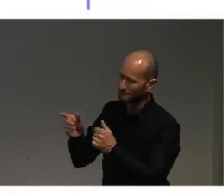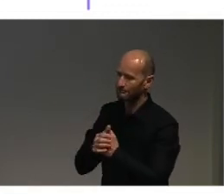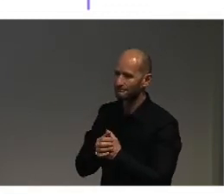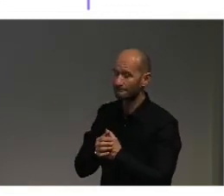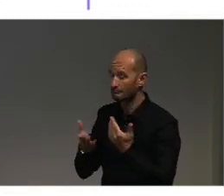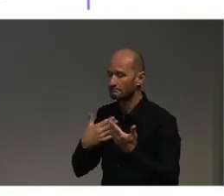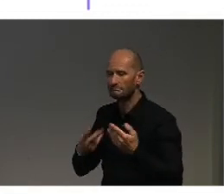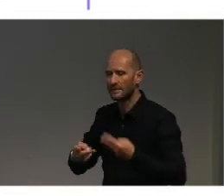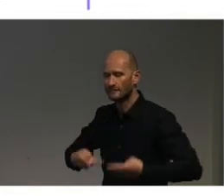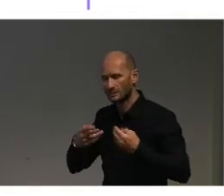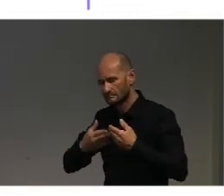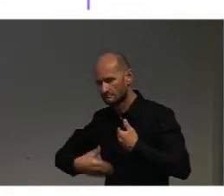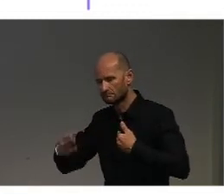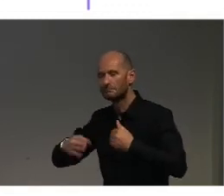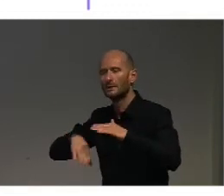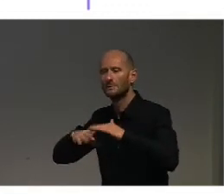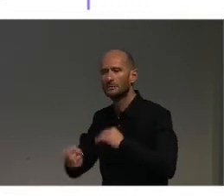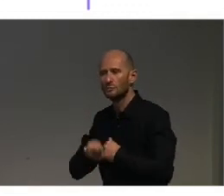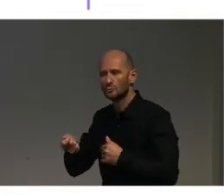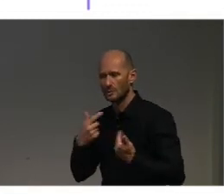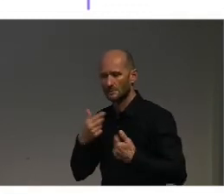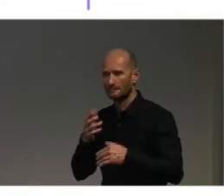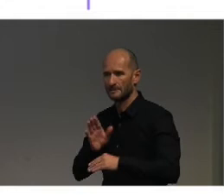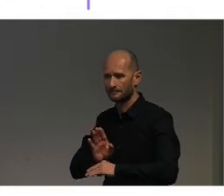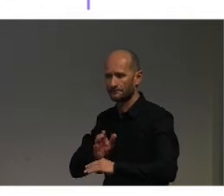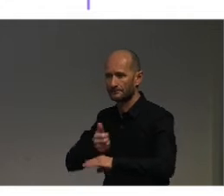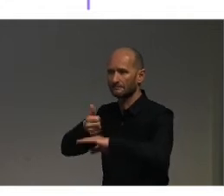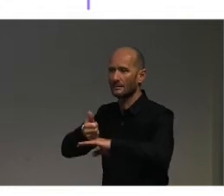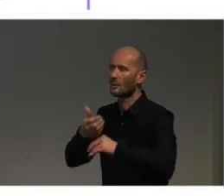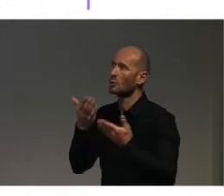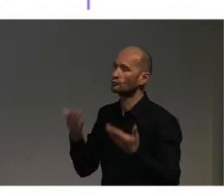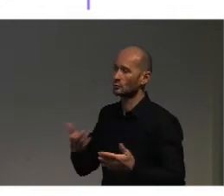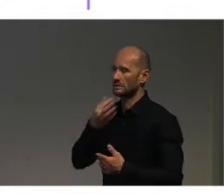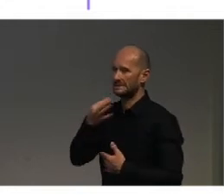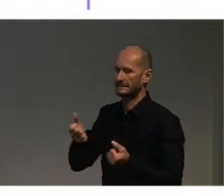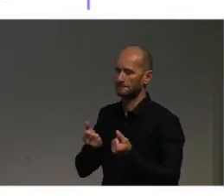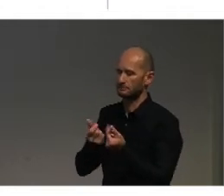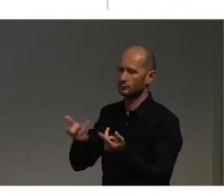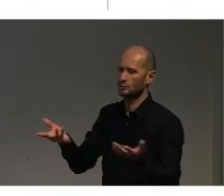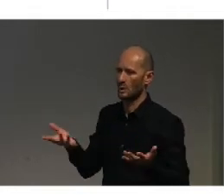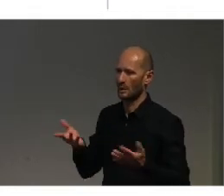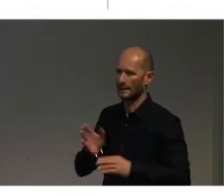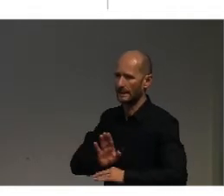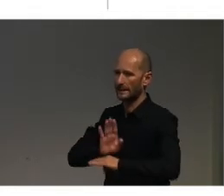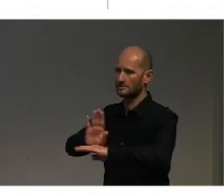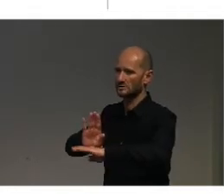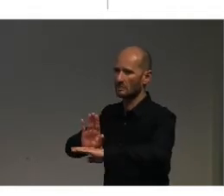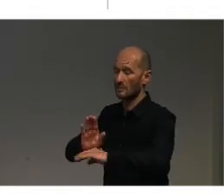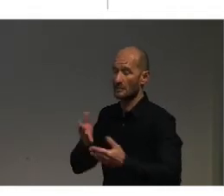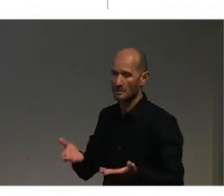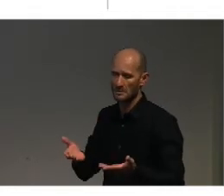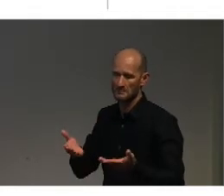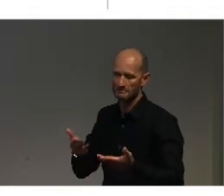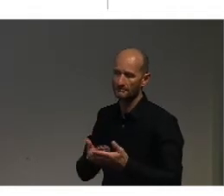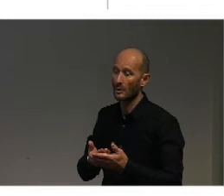vie, et qu'aujourd'hui on qualifie de polyexposition. Mais c'est probablement un peu plus que ça. Comment on